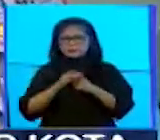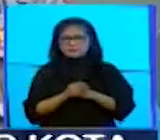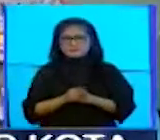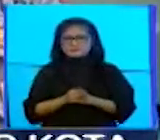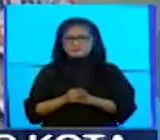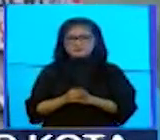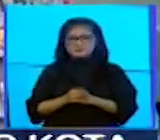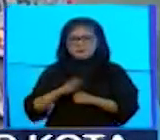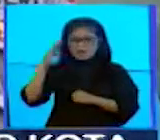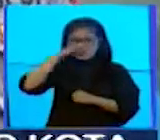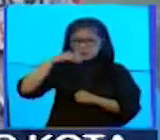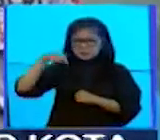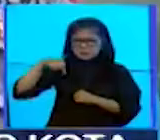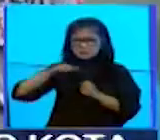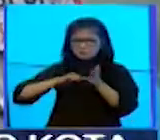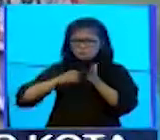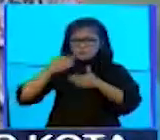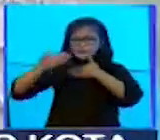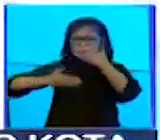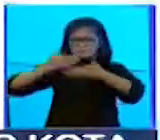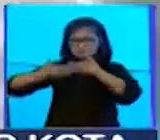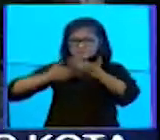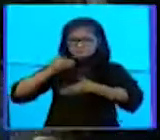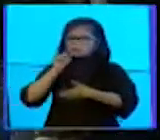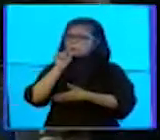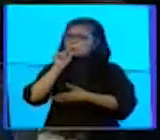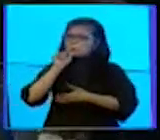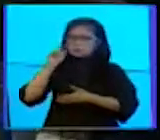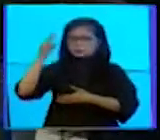hari ini akan kami proses untuk evakuasi, termasuk 1 orang.